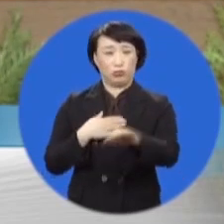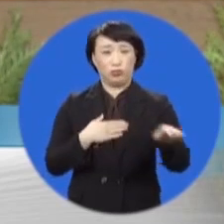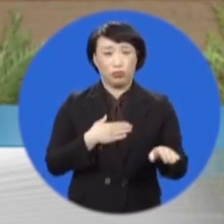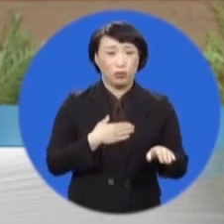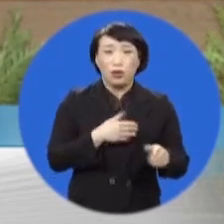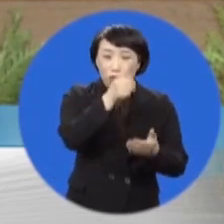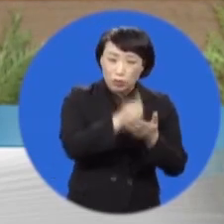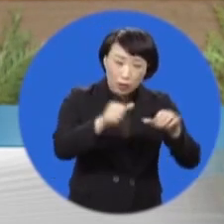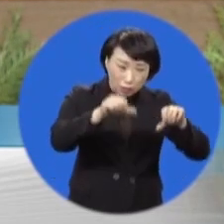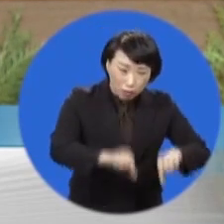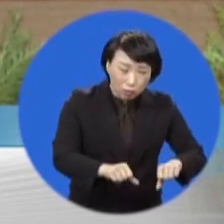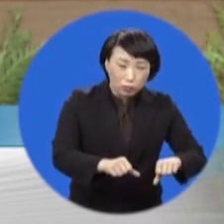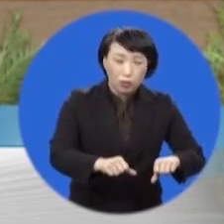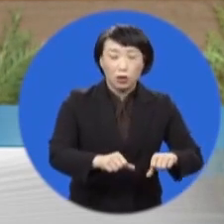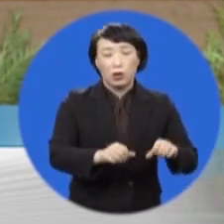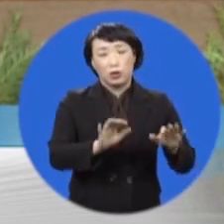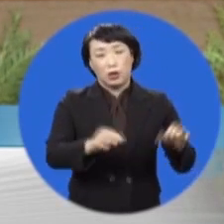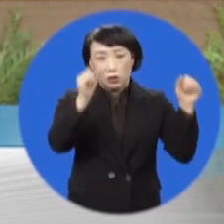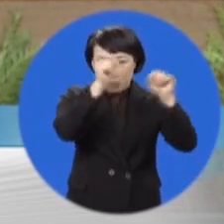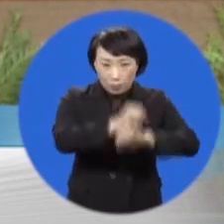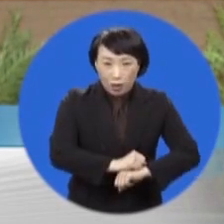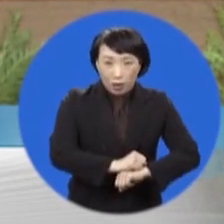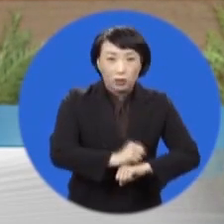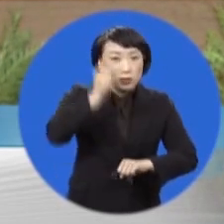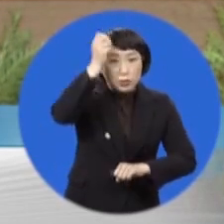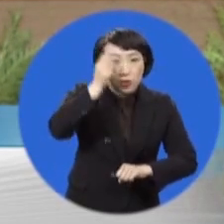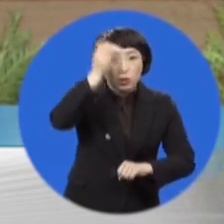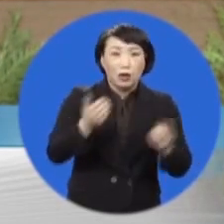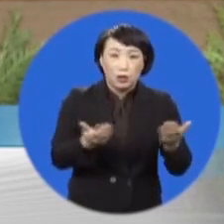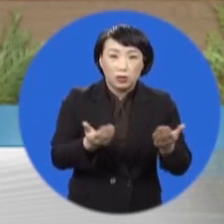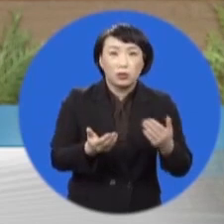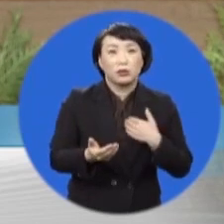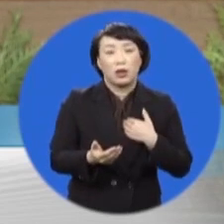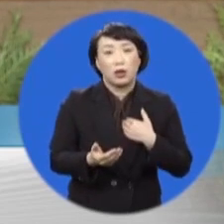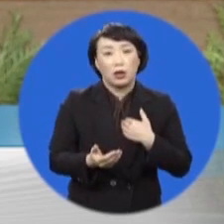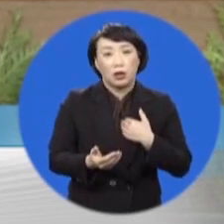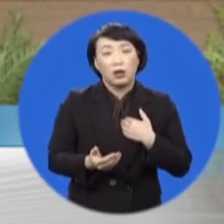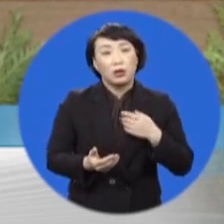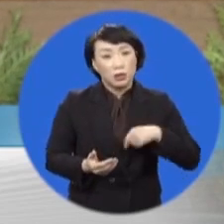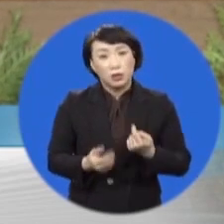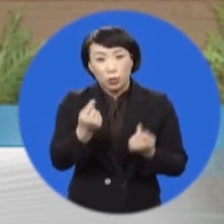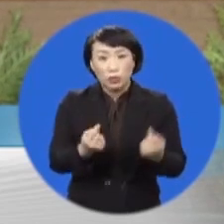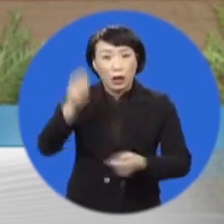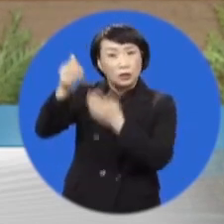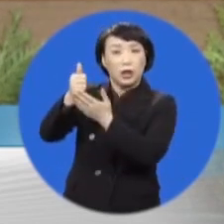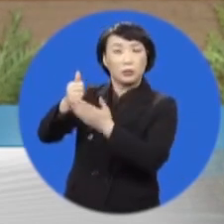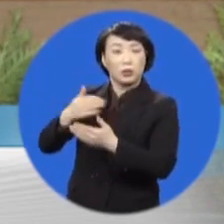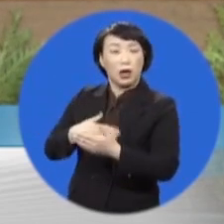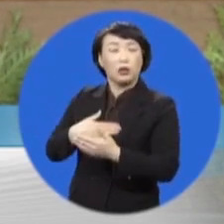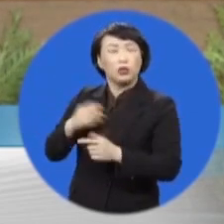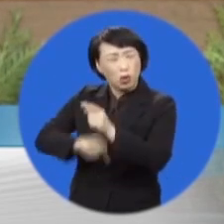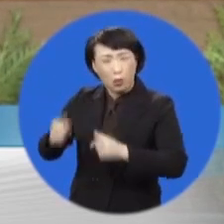죄와 조조와 해서 1명 되는 영적 현실을 우리 자신 보다 하나님을 덕판